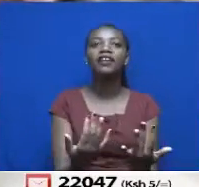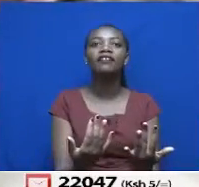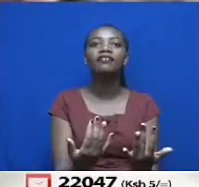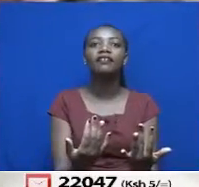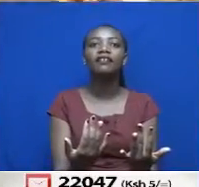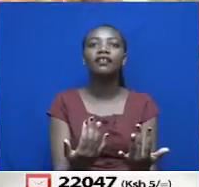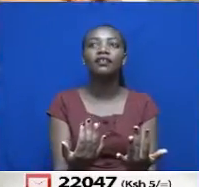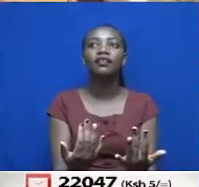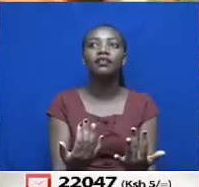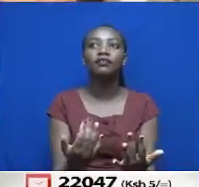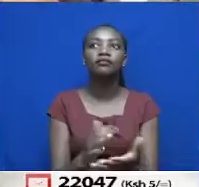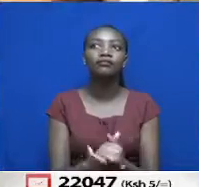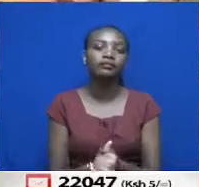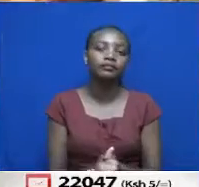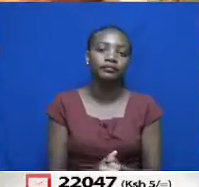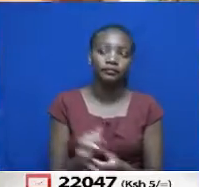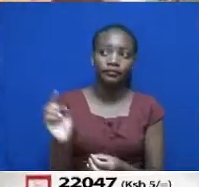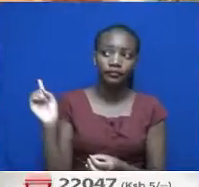tutachoma.